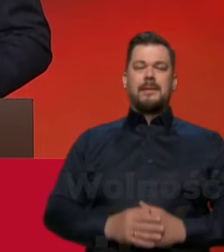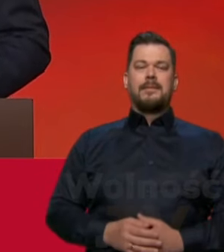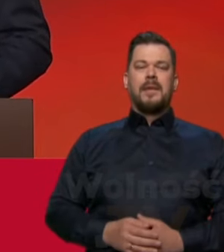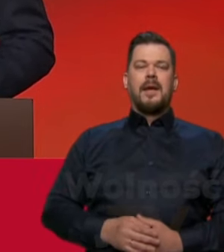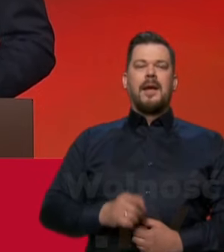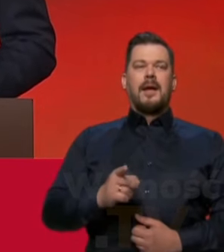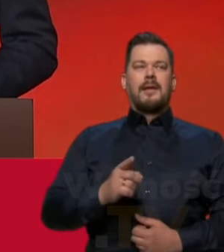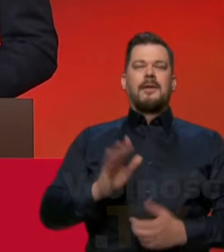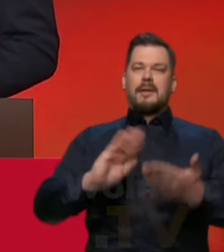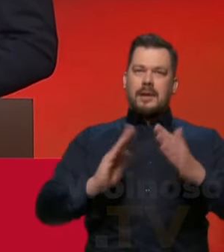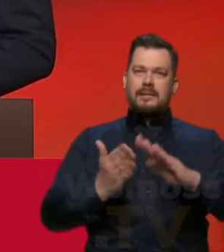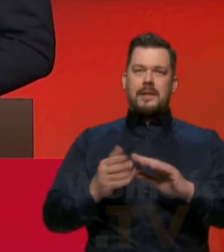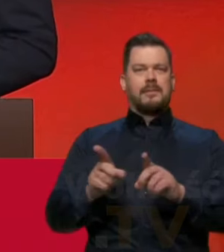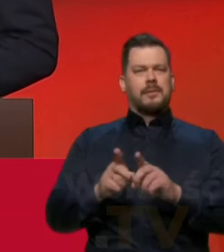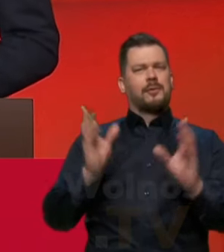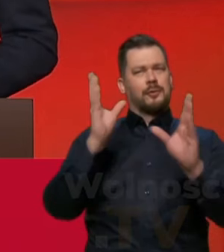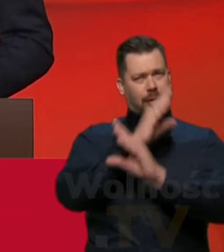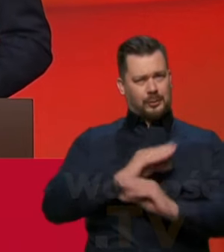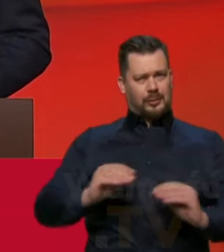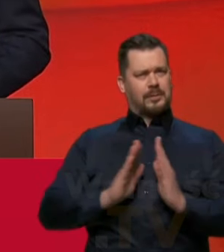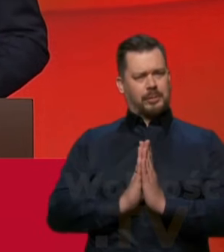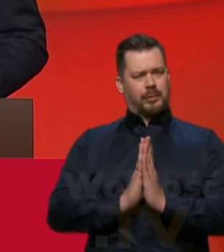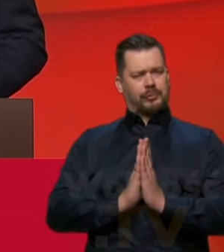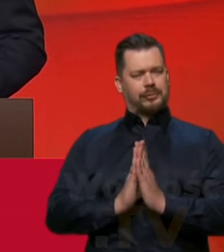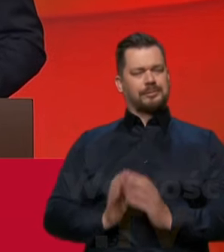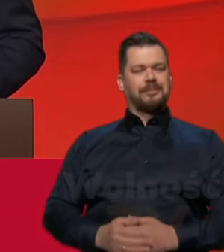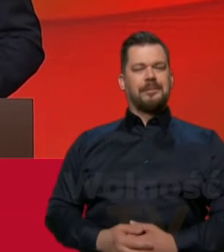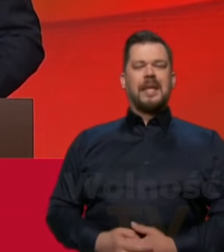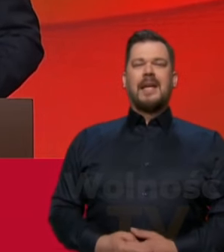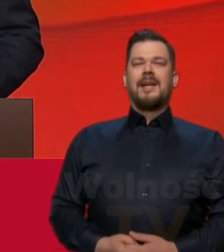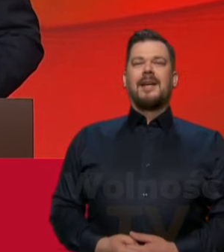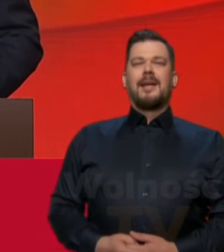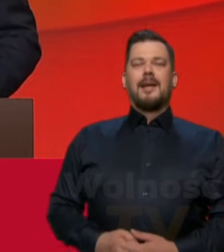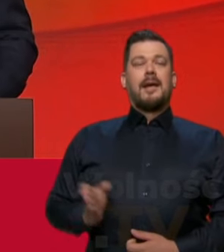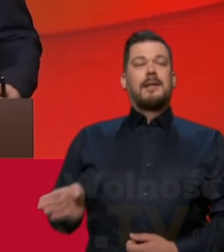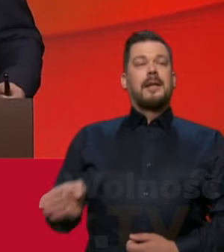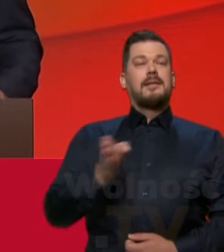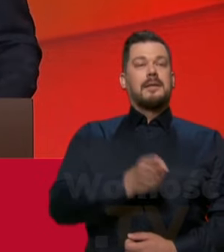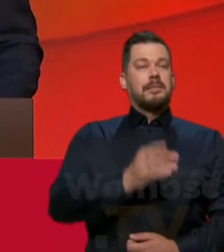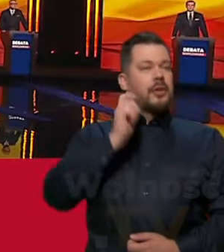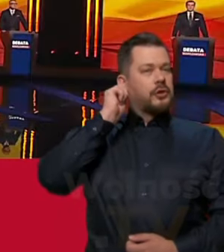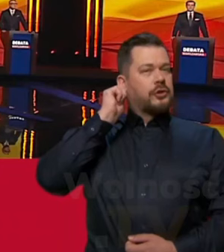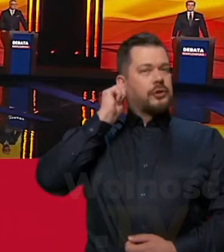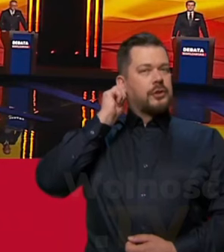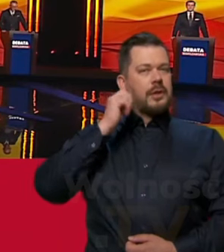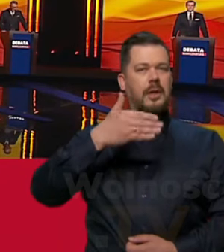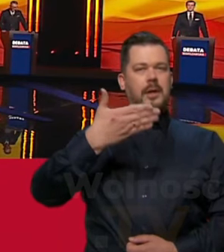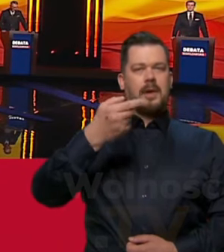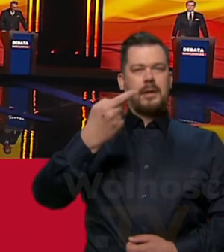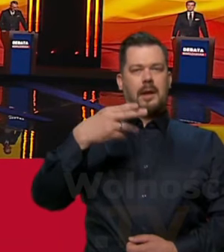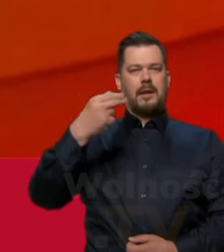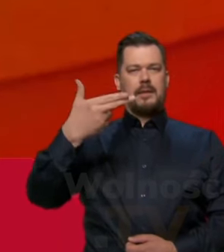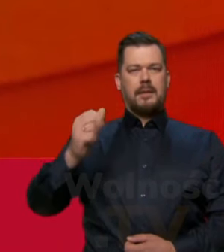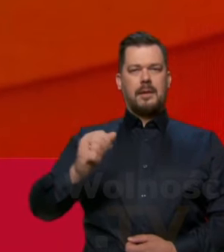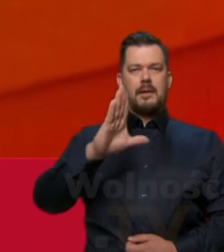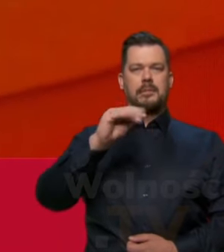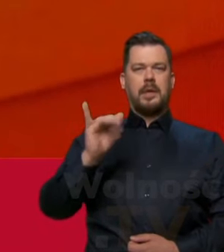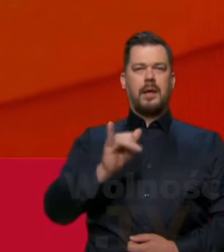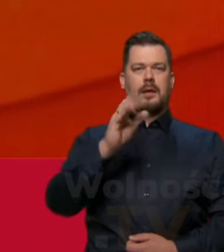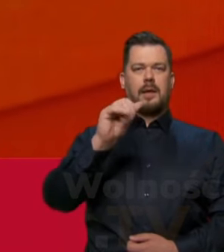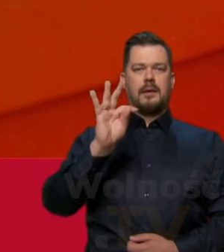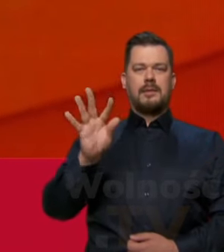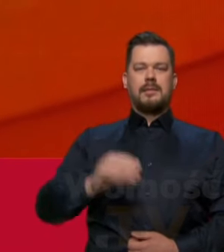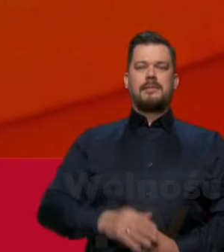do siebie wzajemnie także odnosić się z szacunkiem. Jako kolejna na pytanie odpowie Magdalena Biejat.